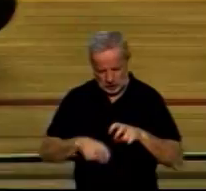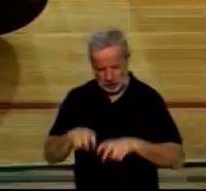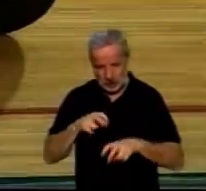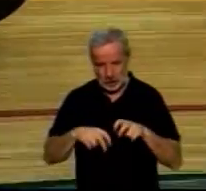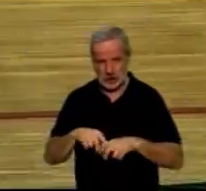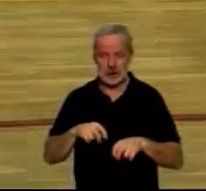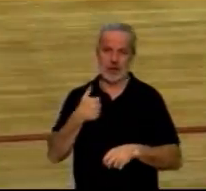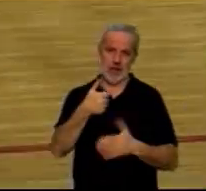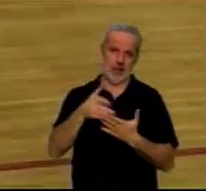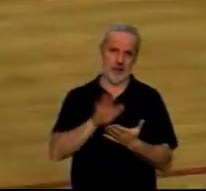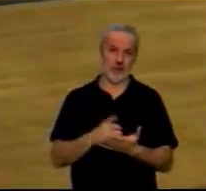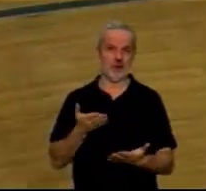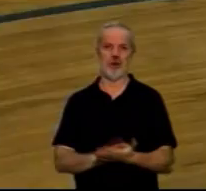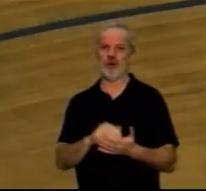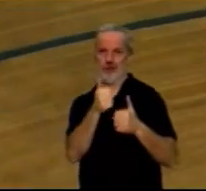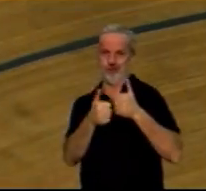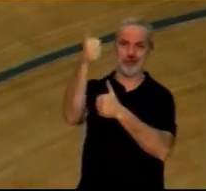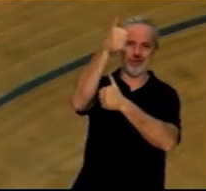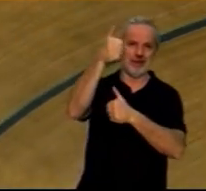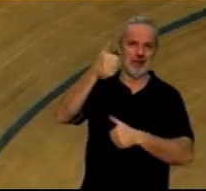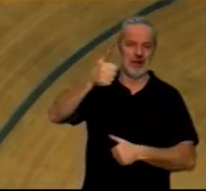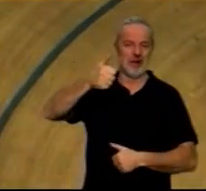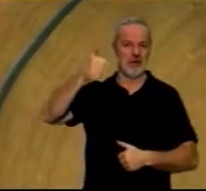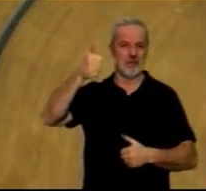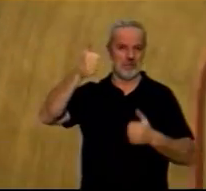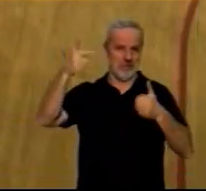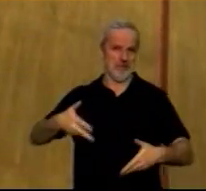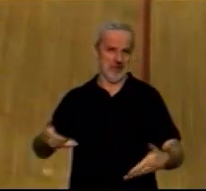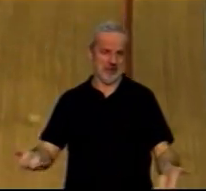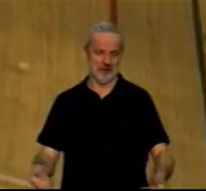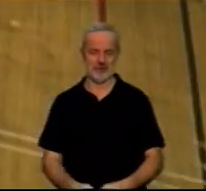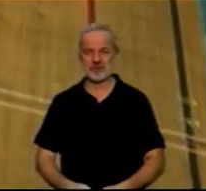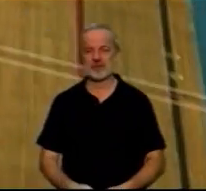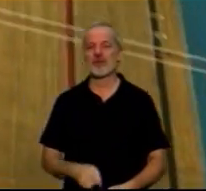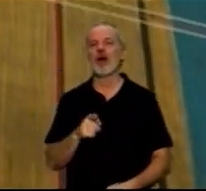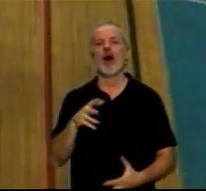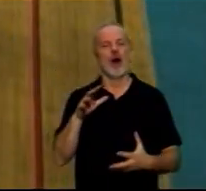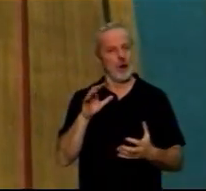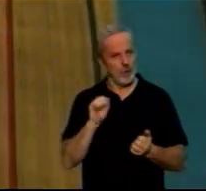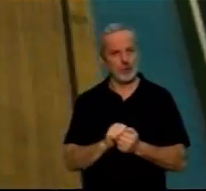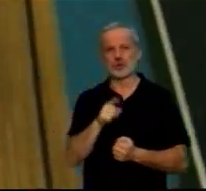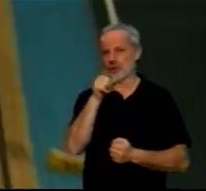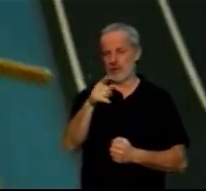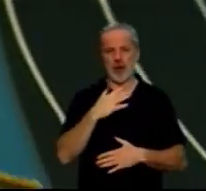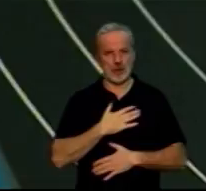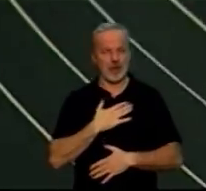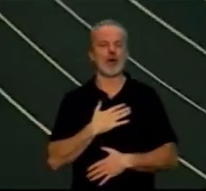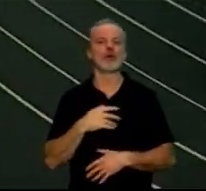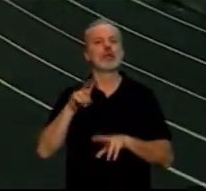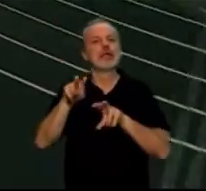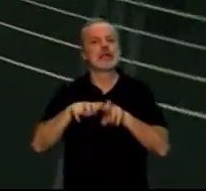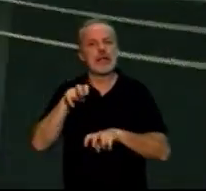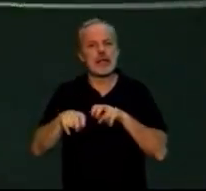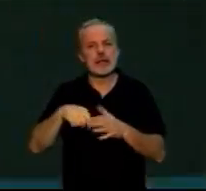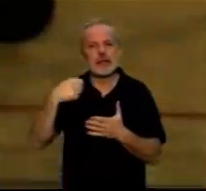všeho a nakonec to tak vyšlo. Tak vás určitě těší to, že i Česká dráha je zase letos úspěšná a nejenom